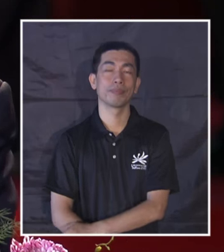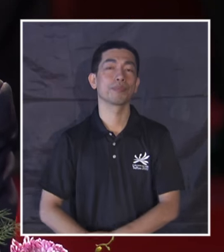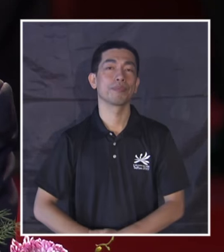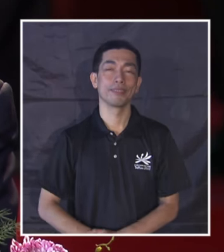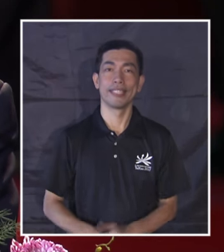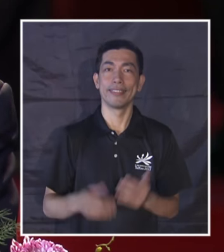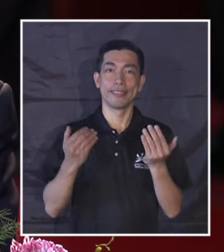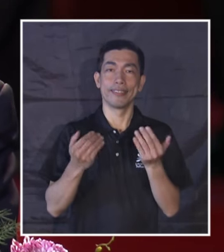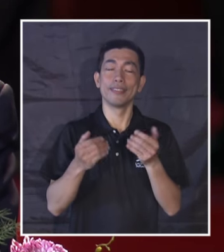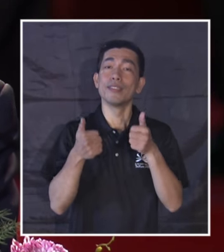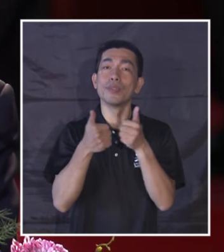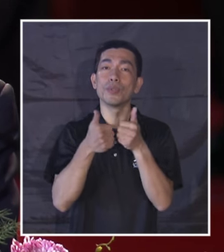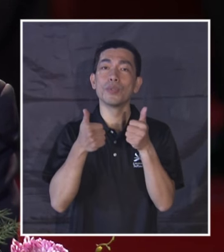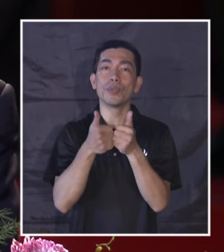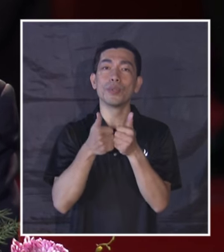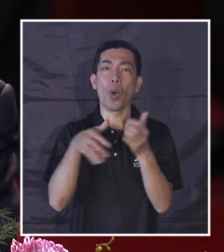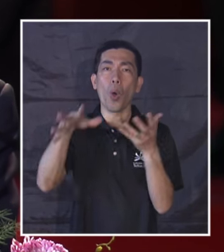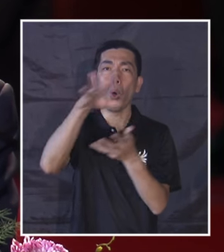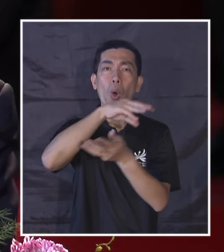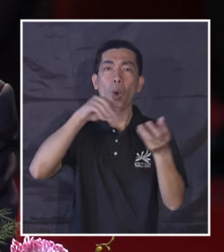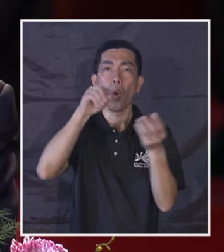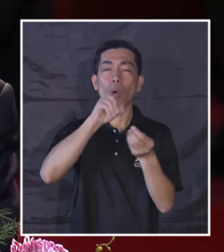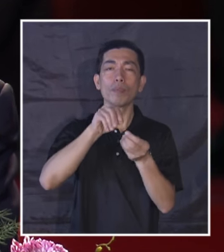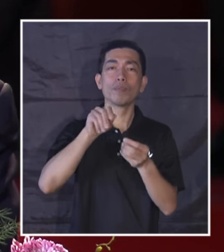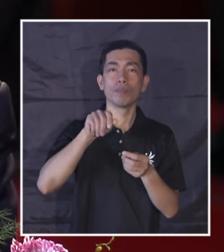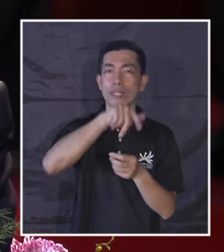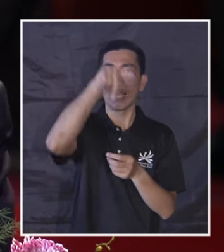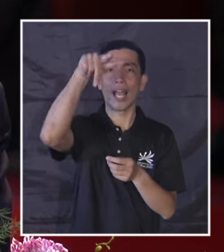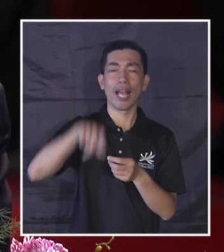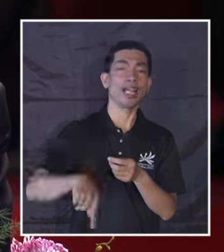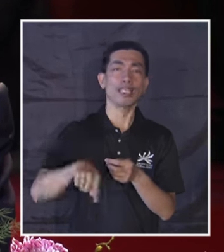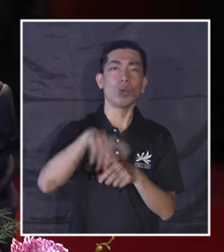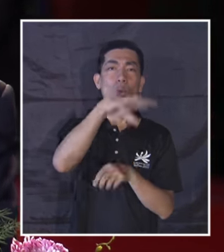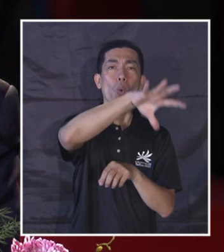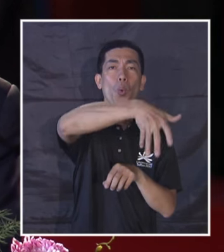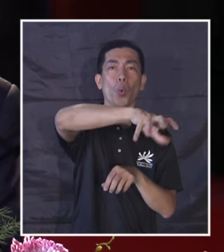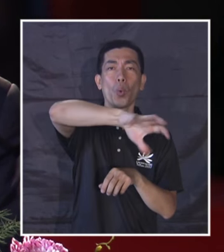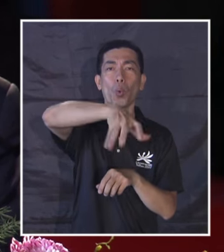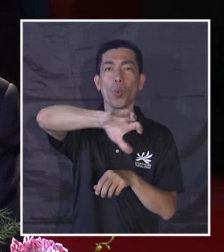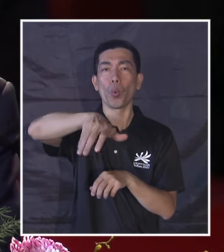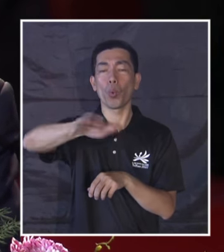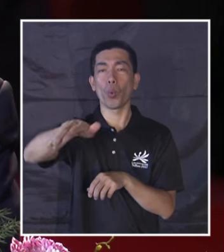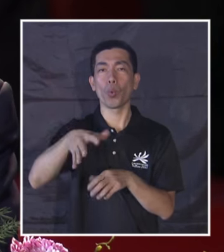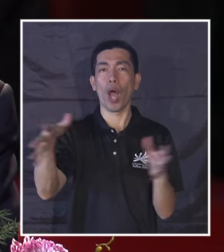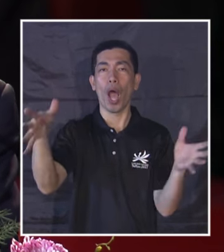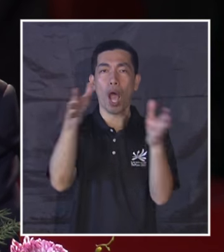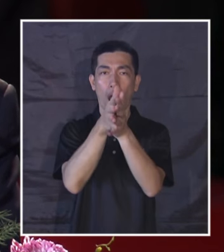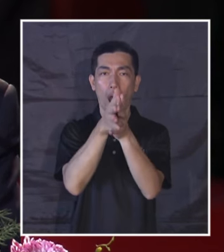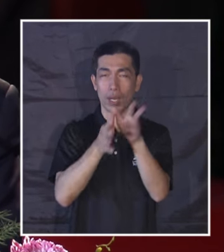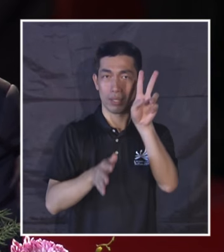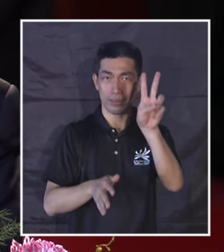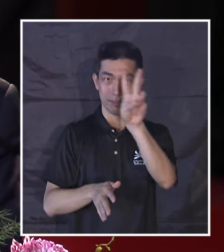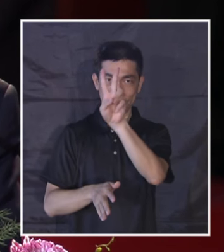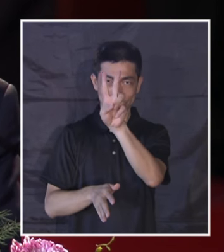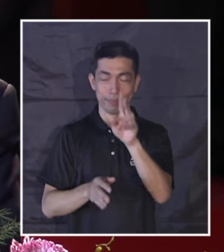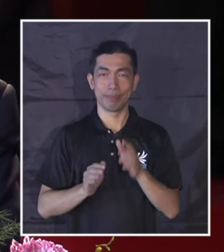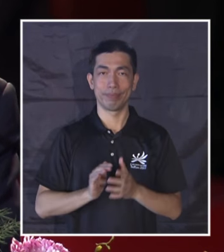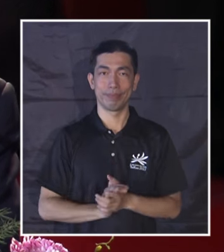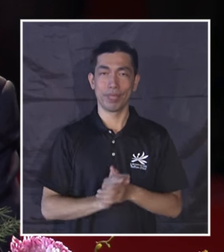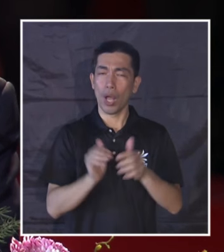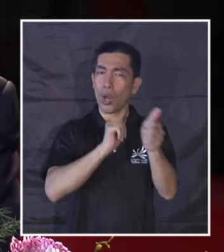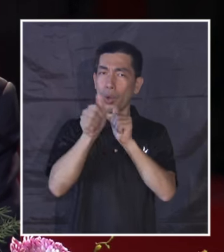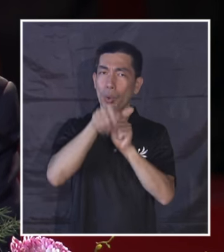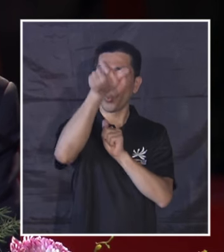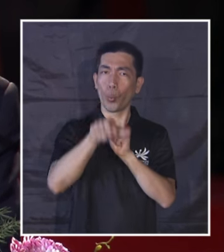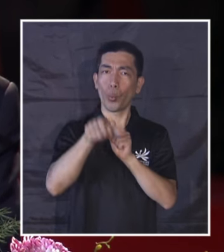届赛事共有来自亚洲、太平洋地区22个国家，超过1000名队职